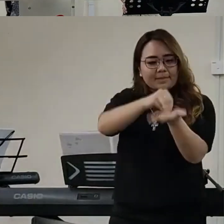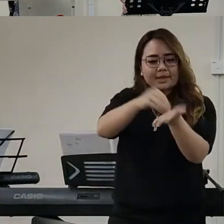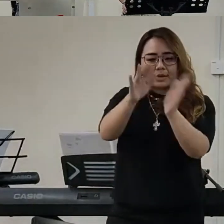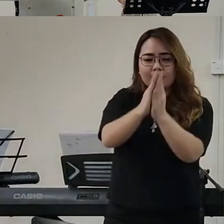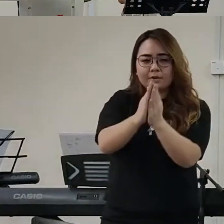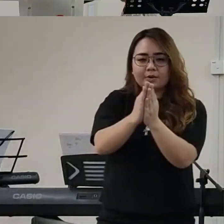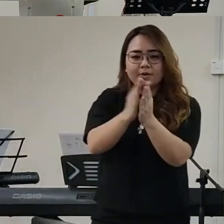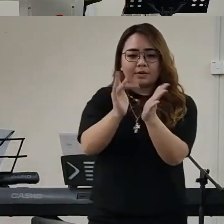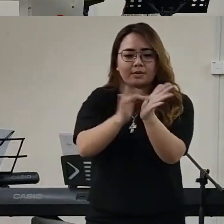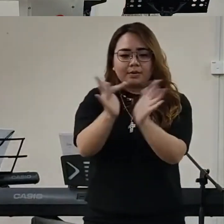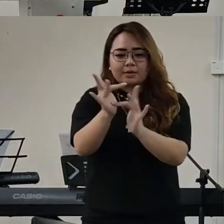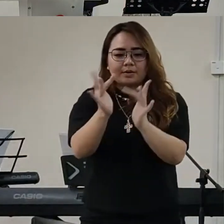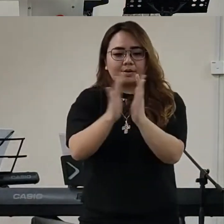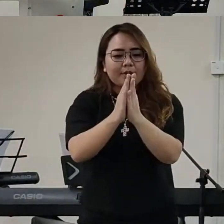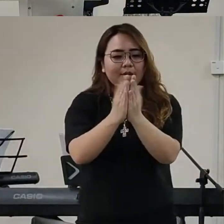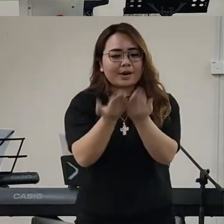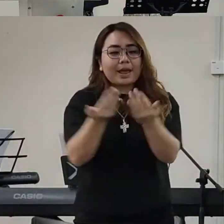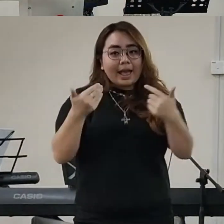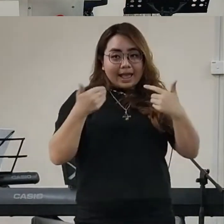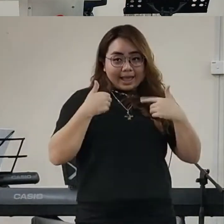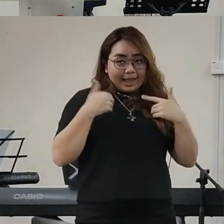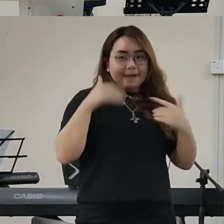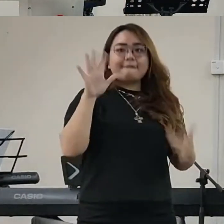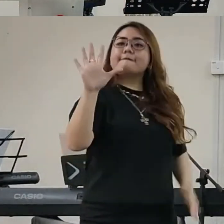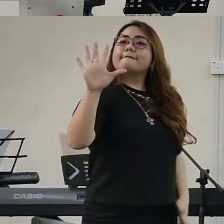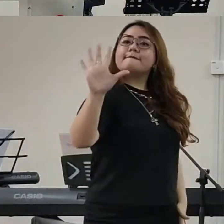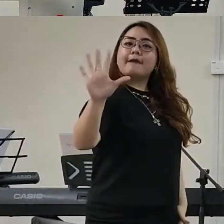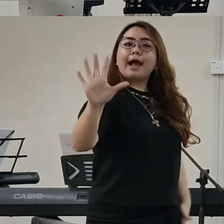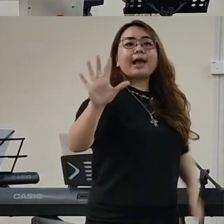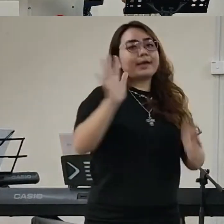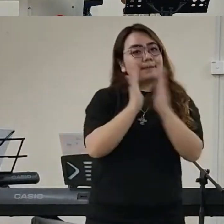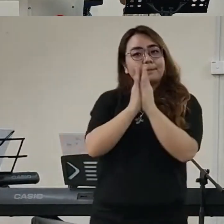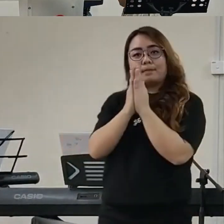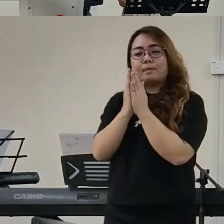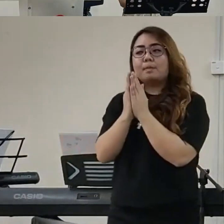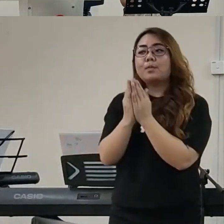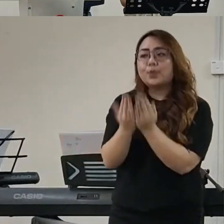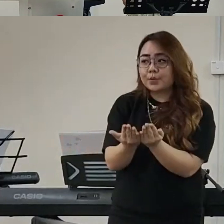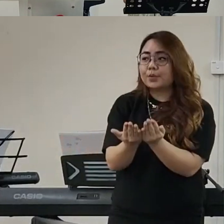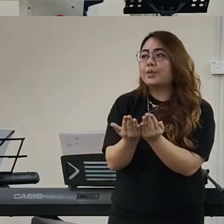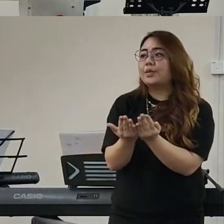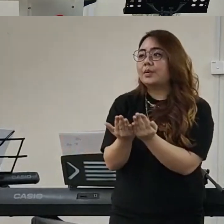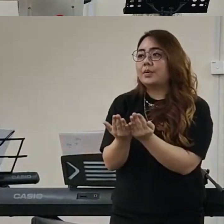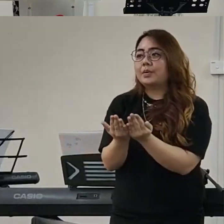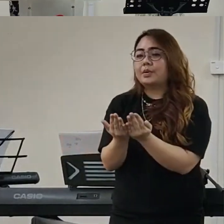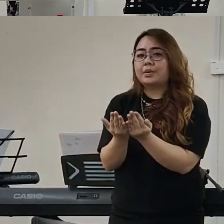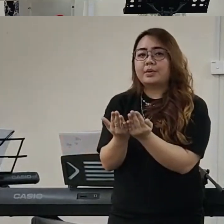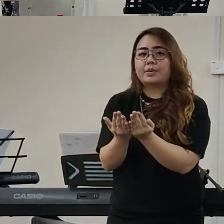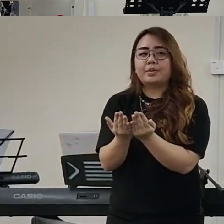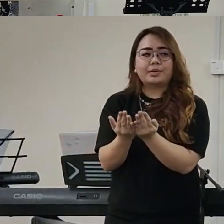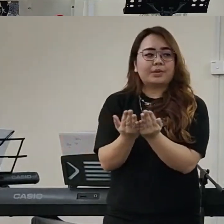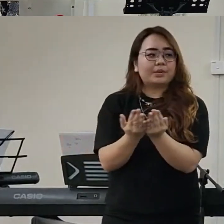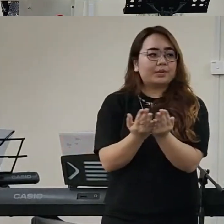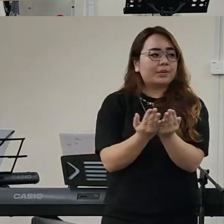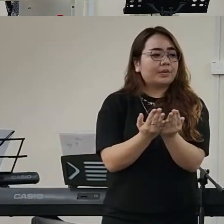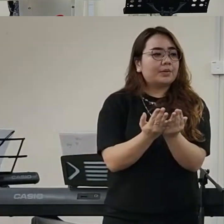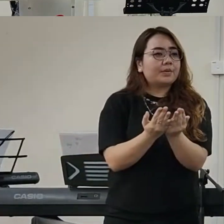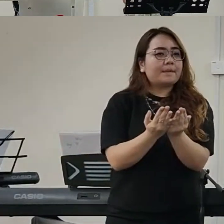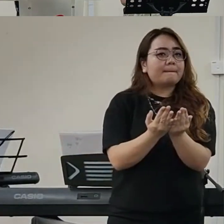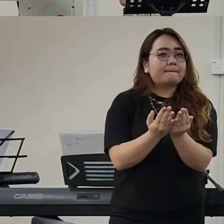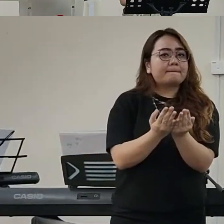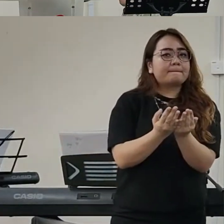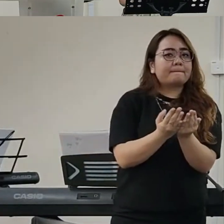time. 那在圣经中间呢，就有那五本书。那通常很多时候牧师都会提起。 This is another fun fact. What's